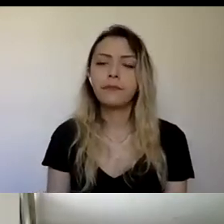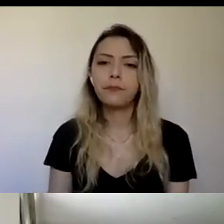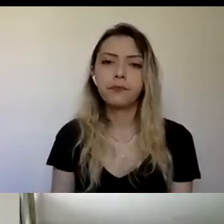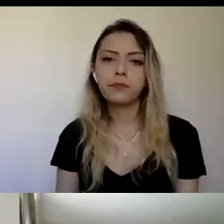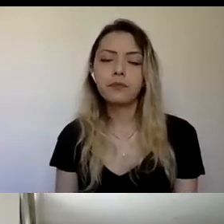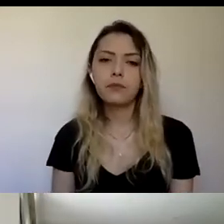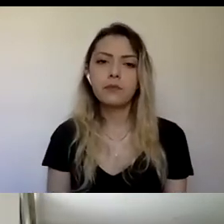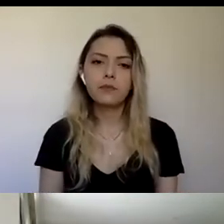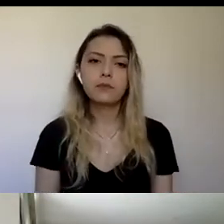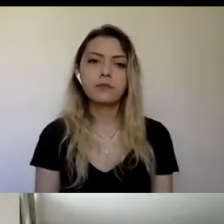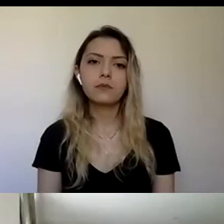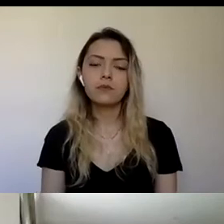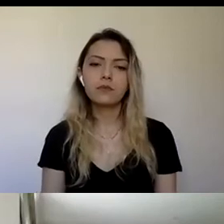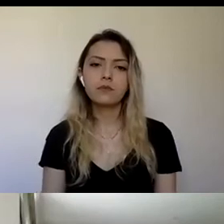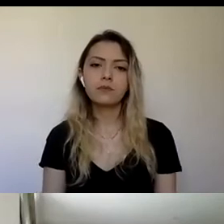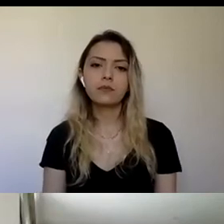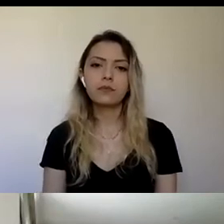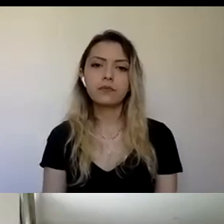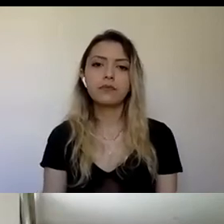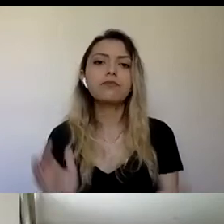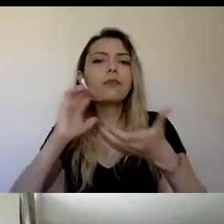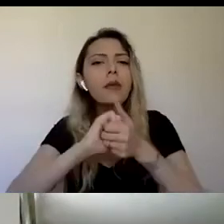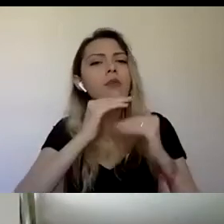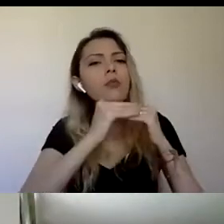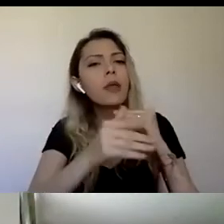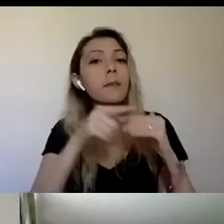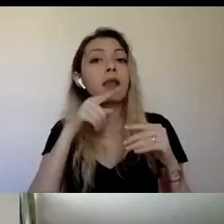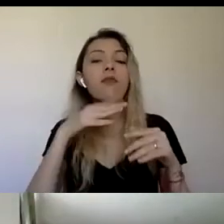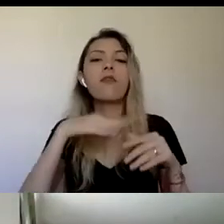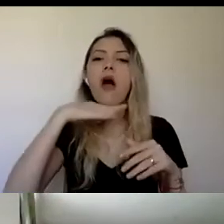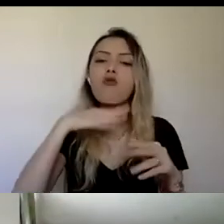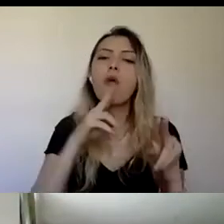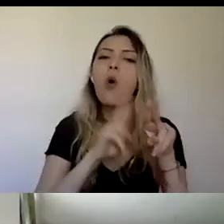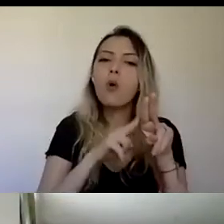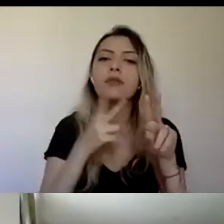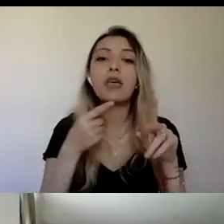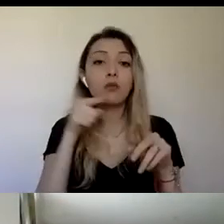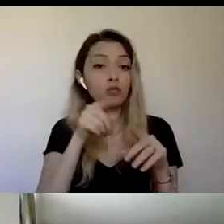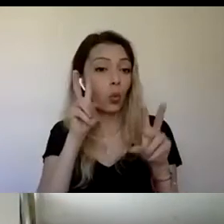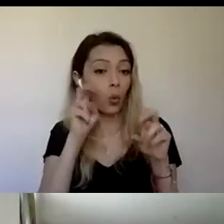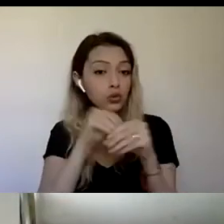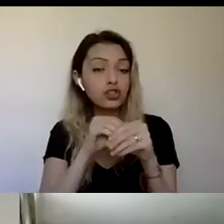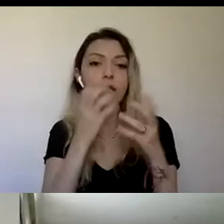Yine Birleşmiş Milletler'in, Avrupa Konseyi'nin örneğin bu konuda kararları var mı? Tavsiyeleri var mı ülkelere?